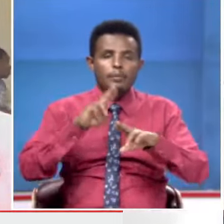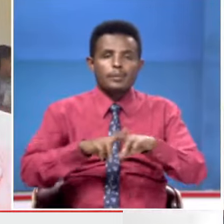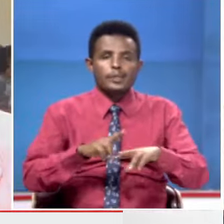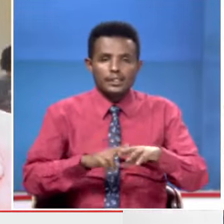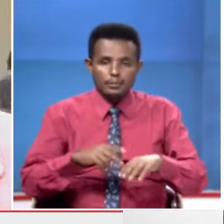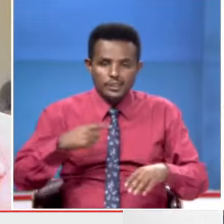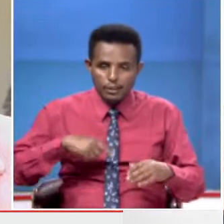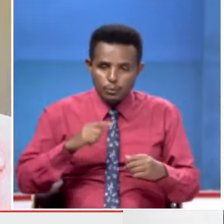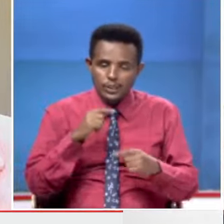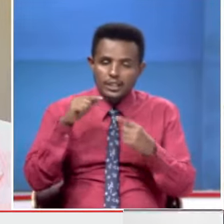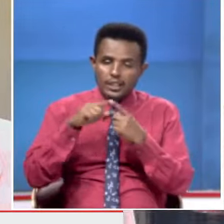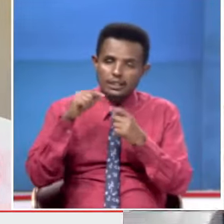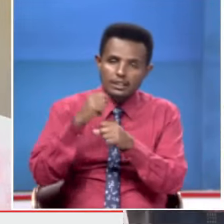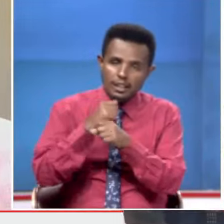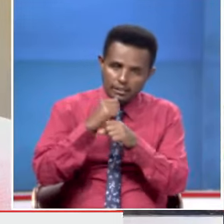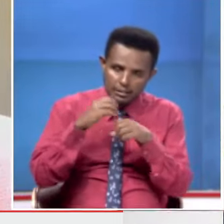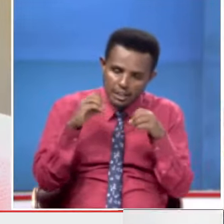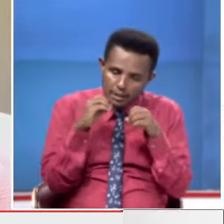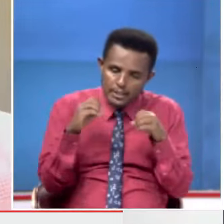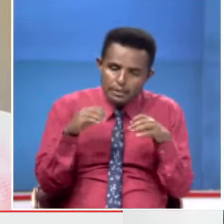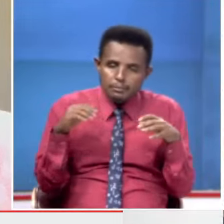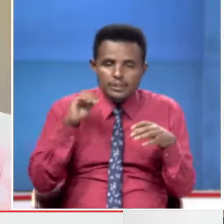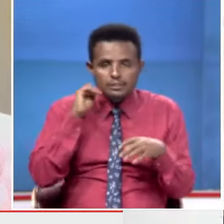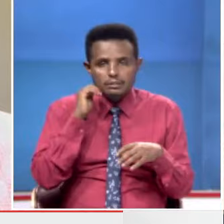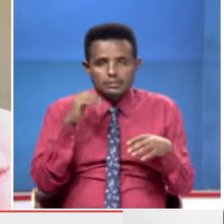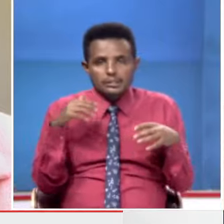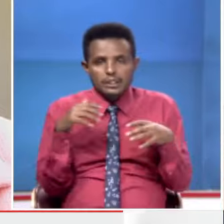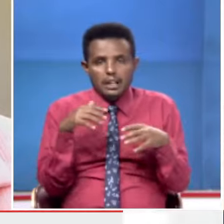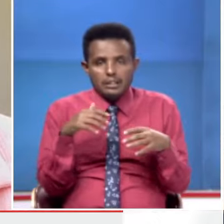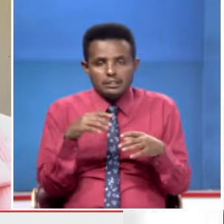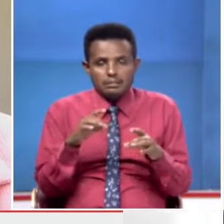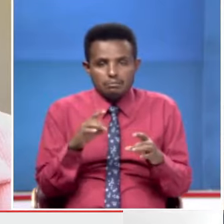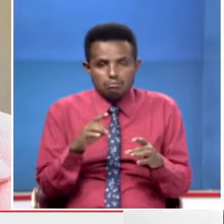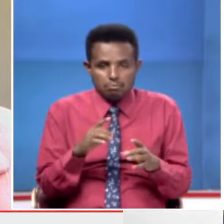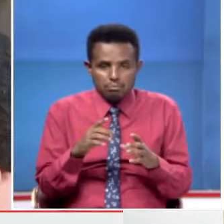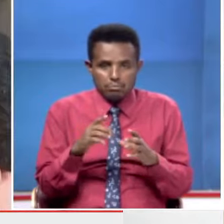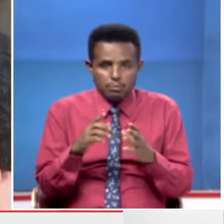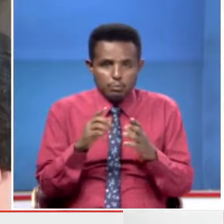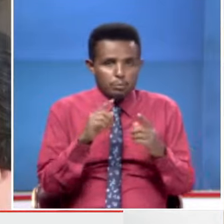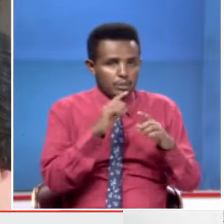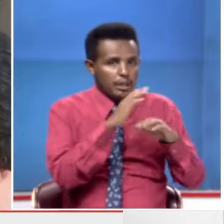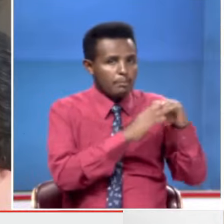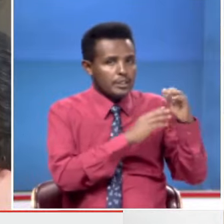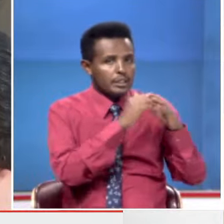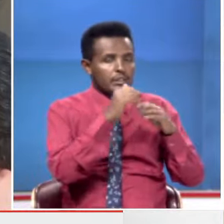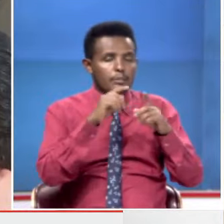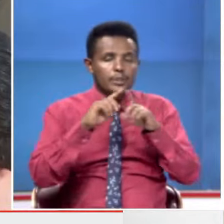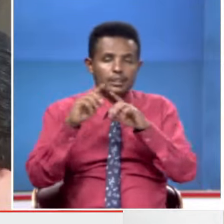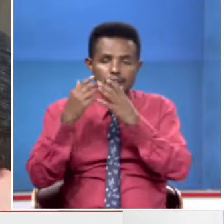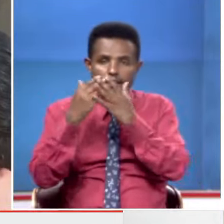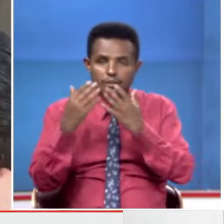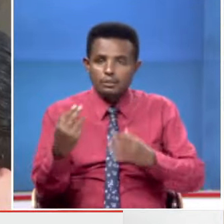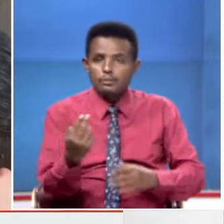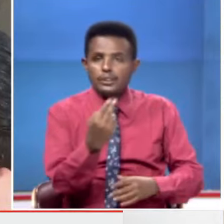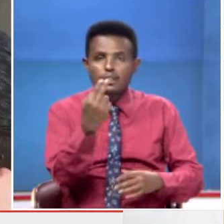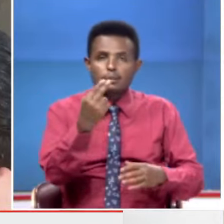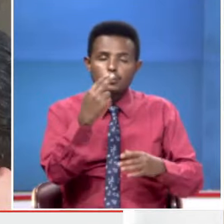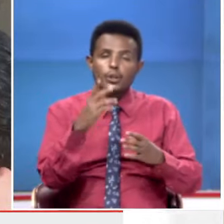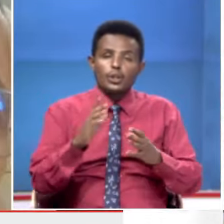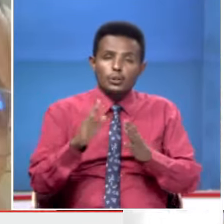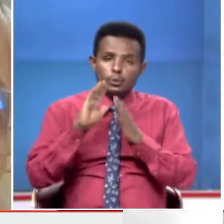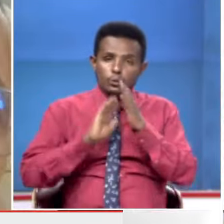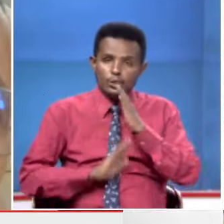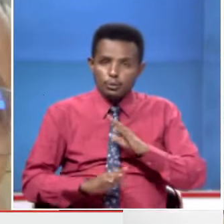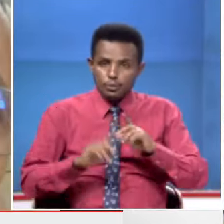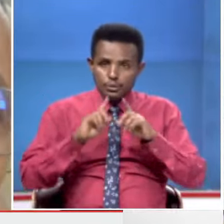ወደ ስራችን ያለምንም ስጋት ወደ ስራችን እንድንመጣ በማድረግ ይህንንም ያመቻቻል። ሴቶች ለህብረተሰቡ የሚጠቅሙ ትውልዶችን እንዲቀርጹ